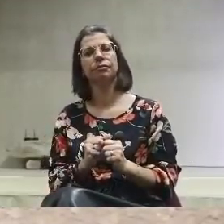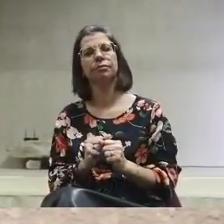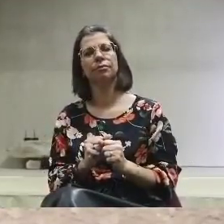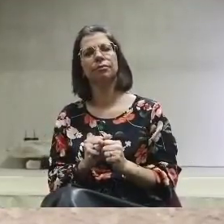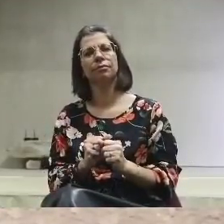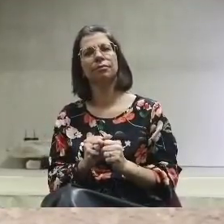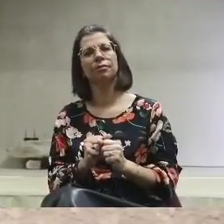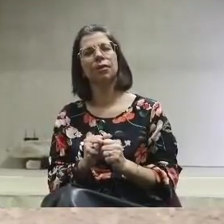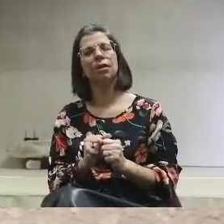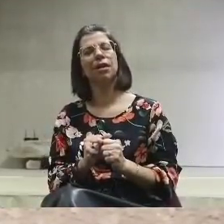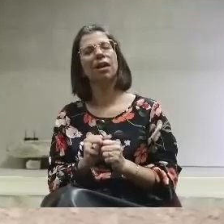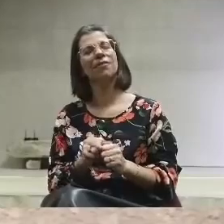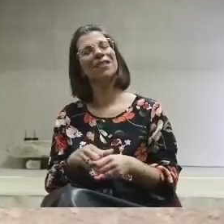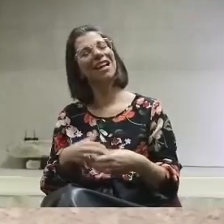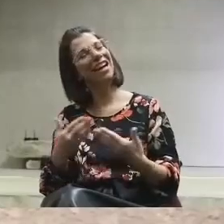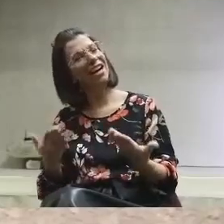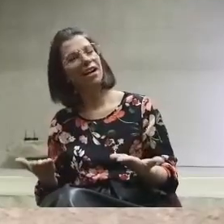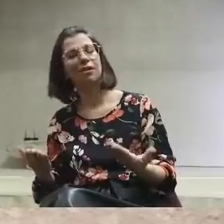Pour qu'il y ait le pardon,